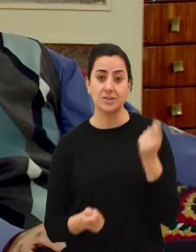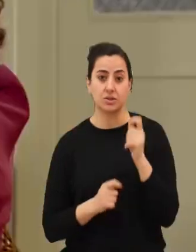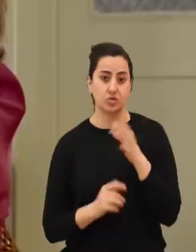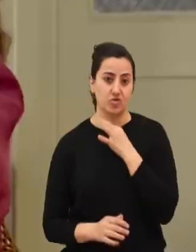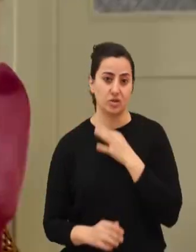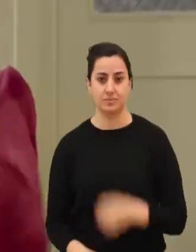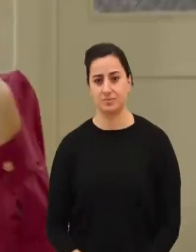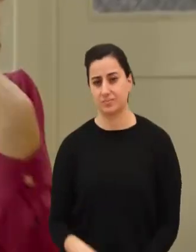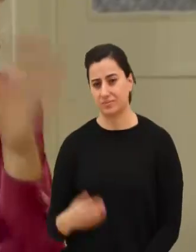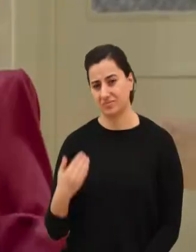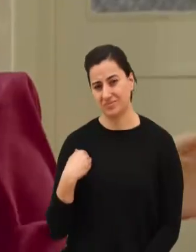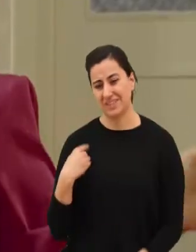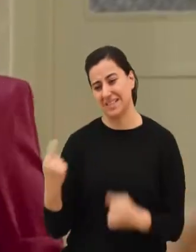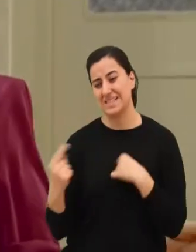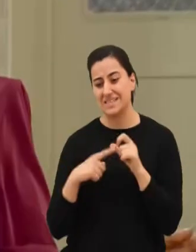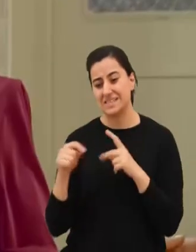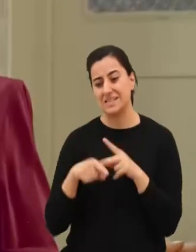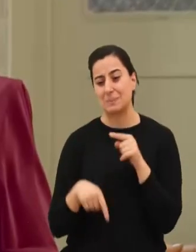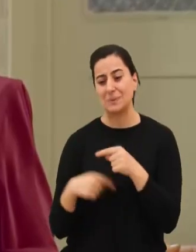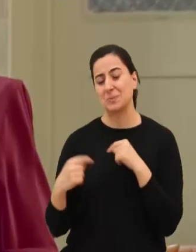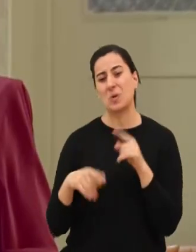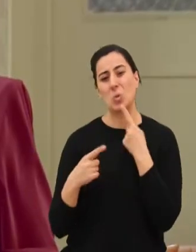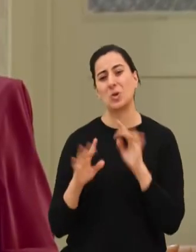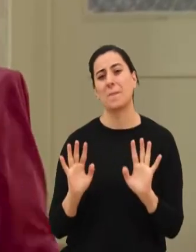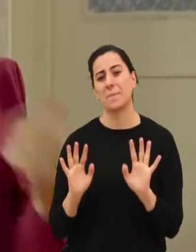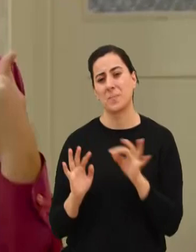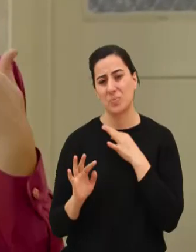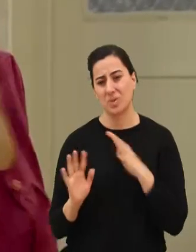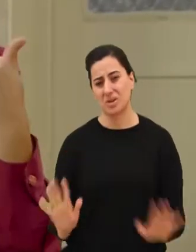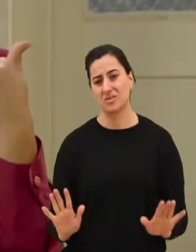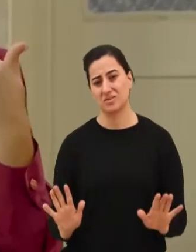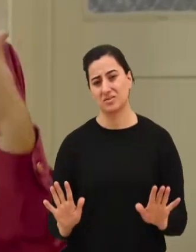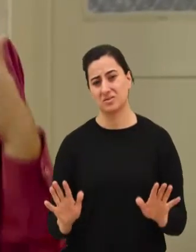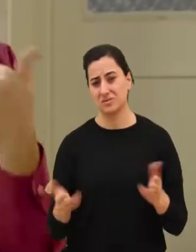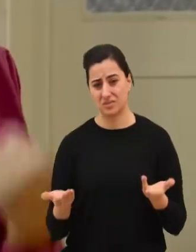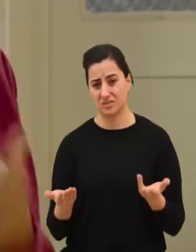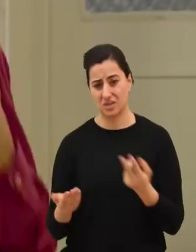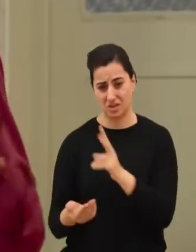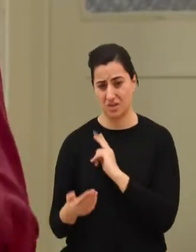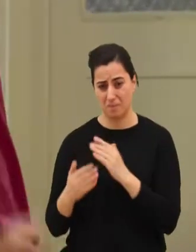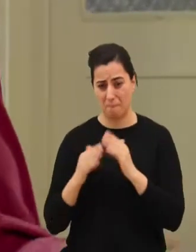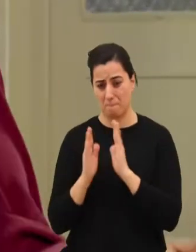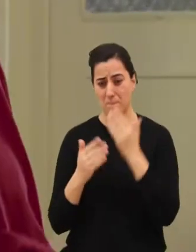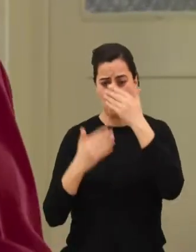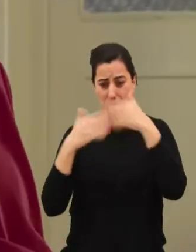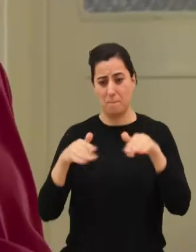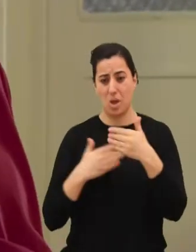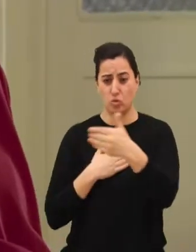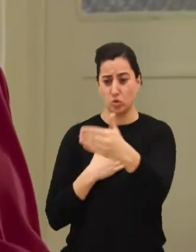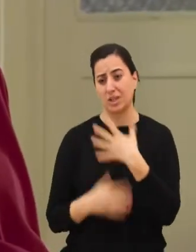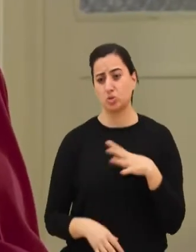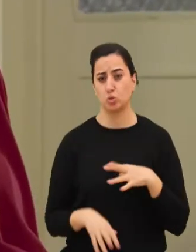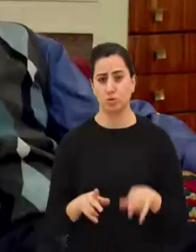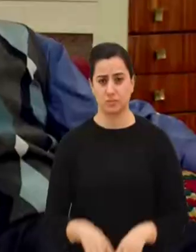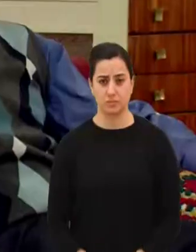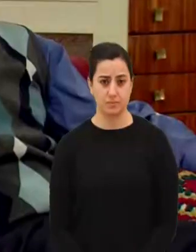ediyorum. Benimle böyle sizle bizle konuşmayınız Muzaffer Bey. Ben, yani sanki aramıza mesafe koymak istiyormuşsunuz